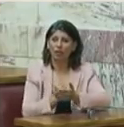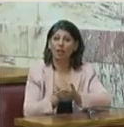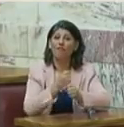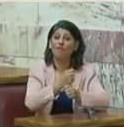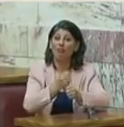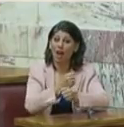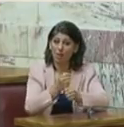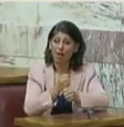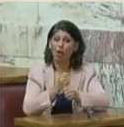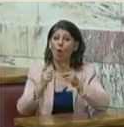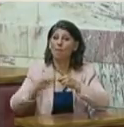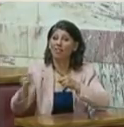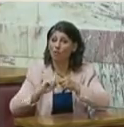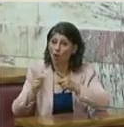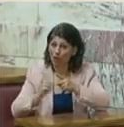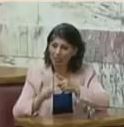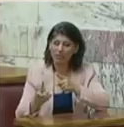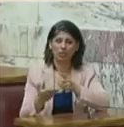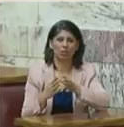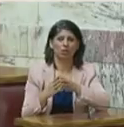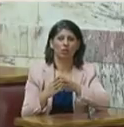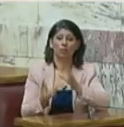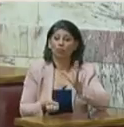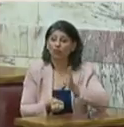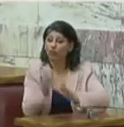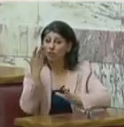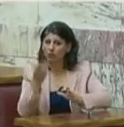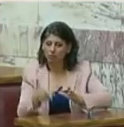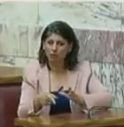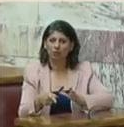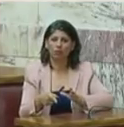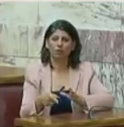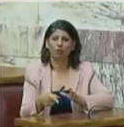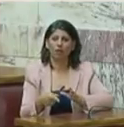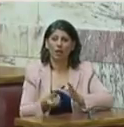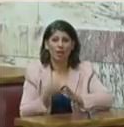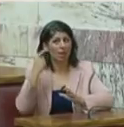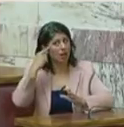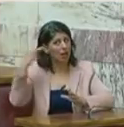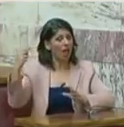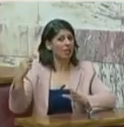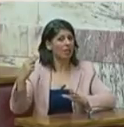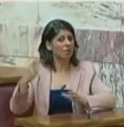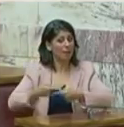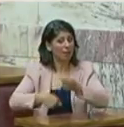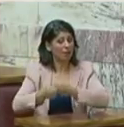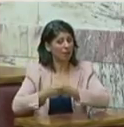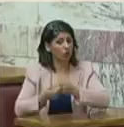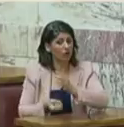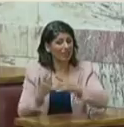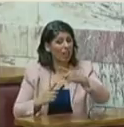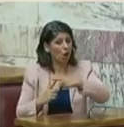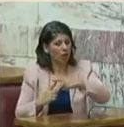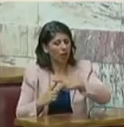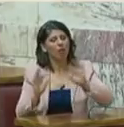τα logistics, την καινοτομία, την νεοφυή επιχειρηματικότητα, αλλά βεβαίως